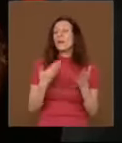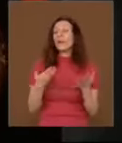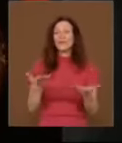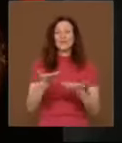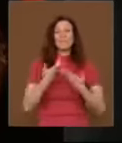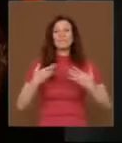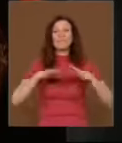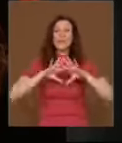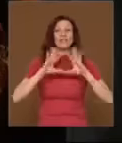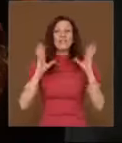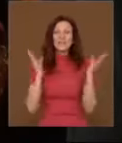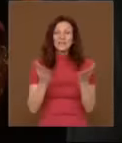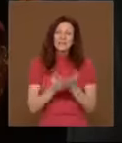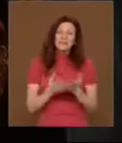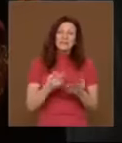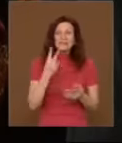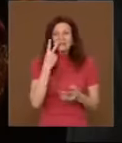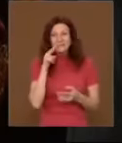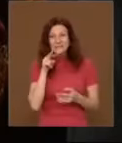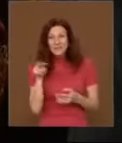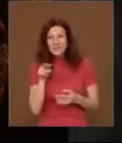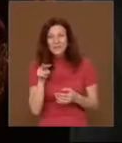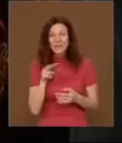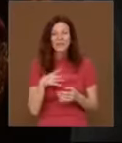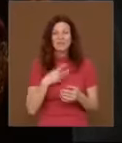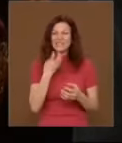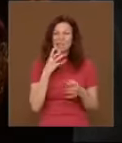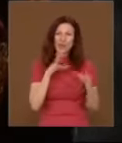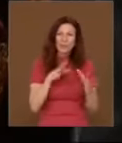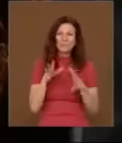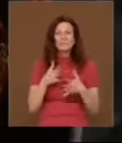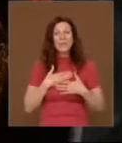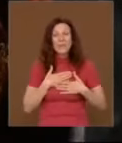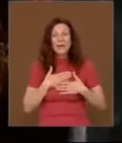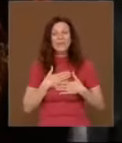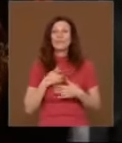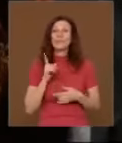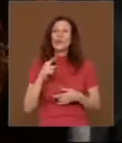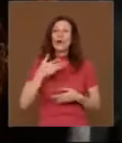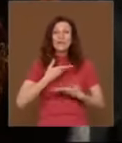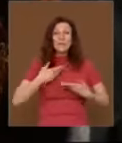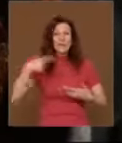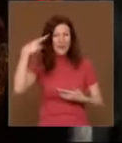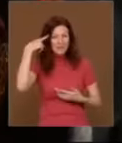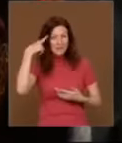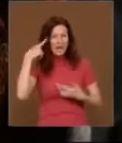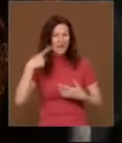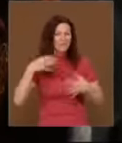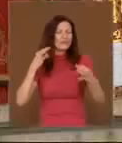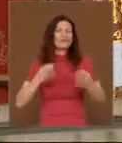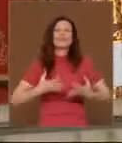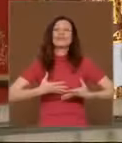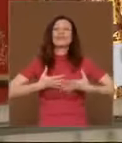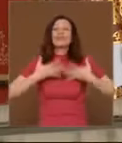нашия свят и днес да сме свидетели на изблиците на злото, ние обаче знаем, че Неговото тържество е само